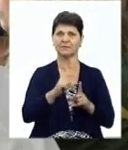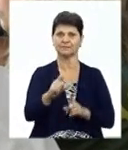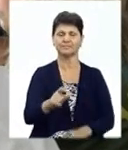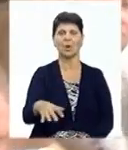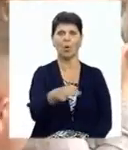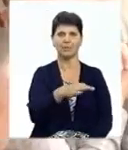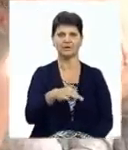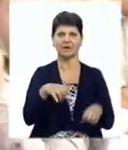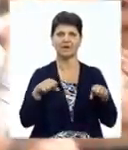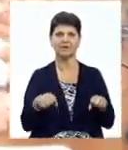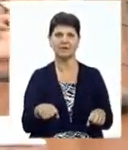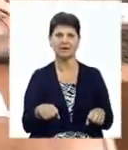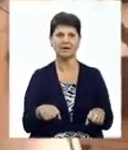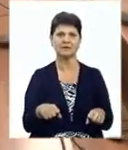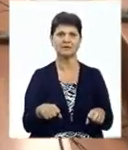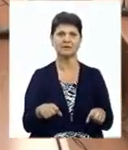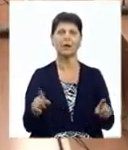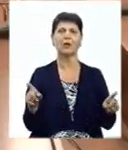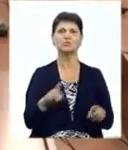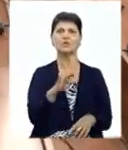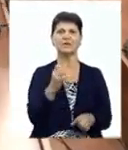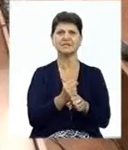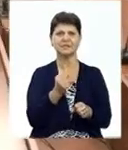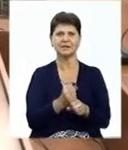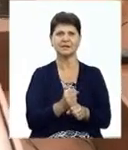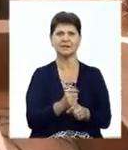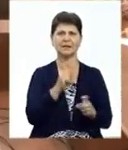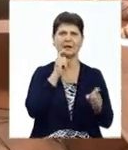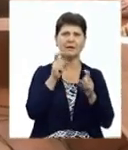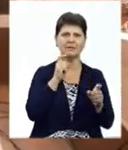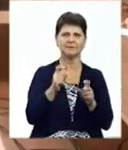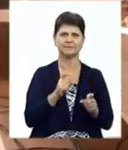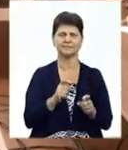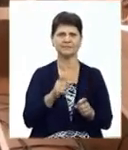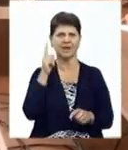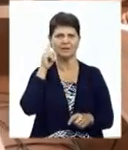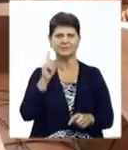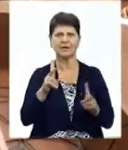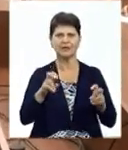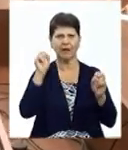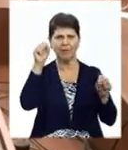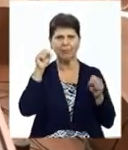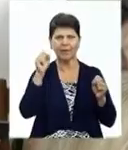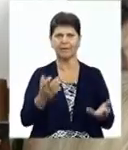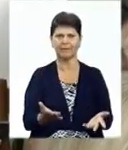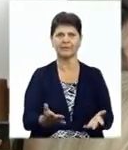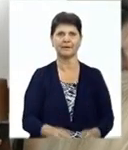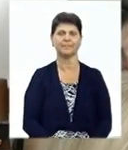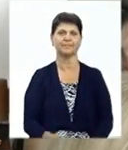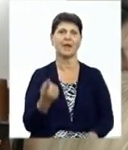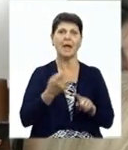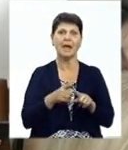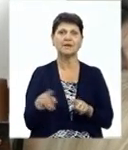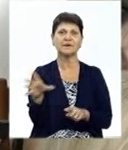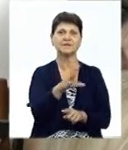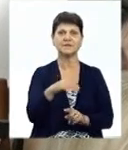владі. Хтось починає заходити тему в другу сторону. Ми тебе слухаємо! Ми менше слухаємо, пане Андрій, що тебе хвору! Оці всі питання,